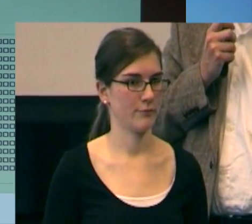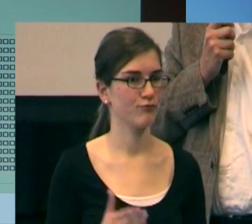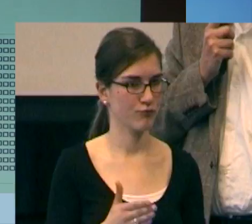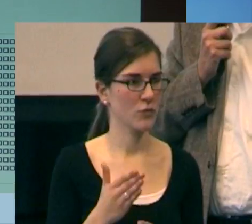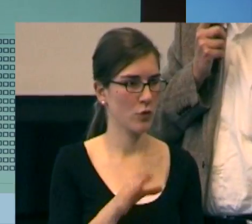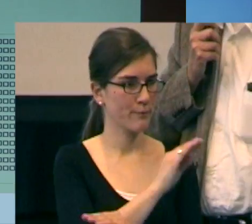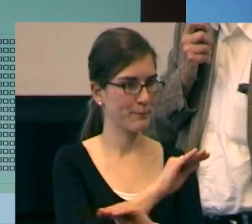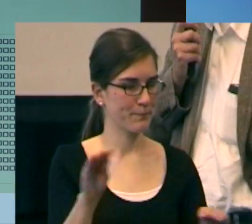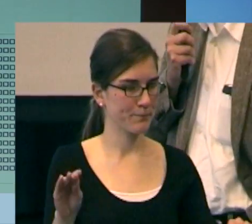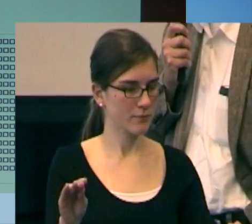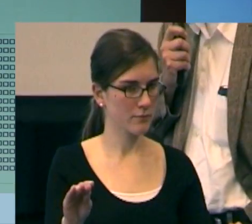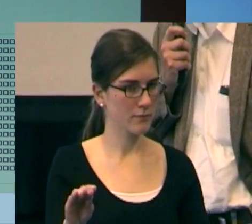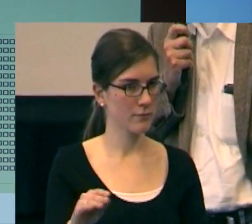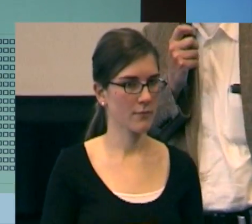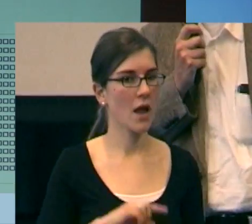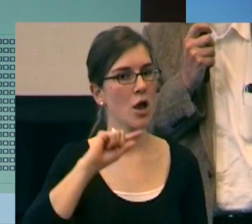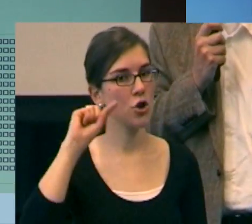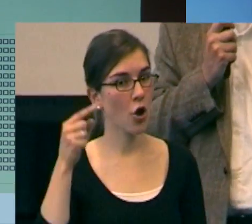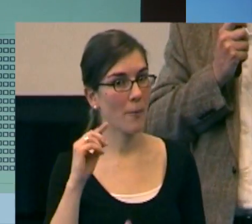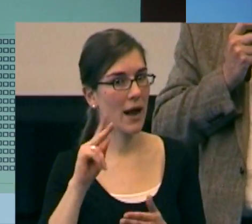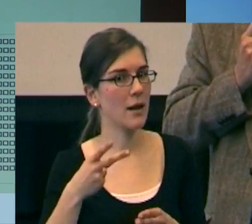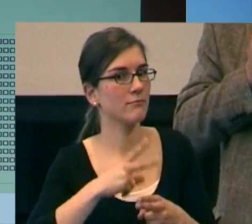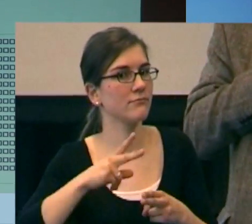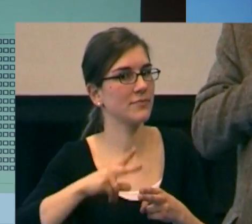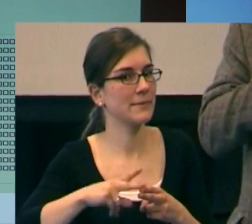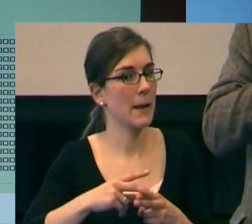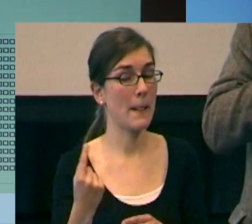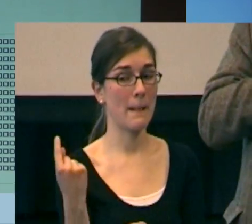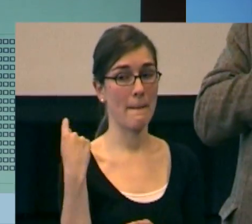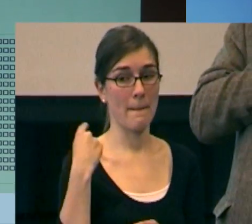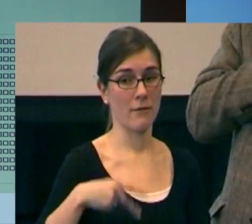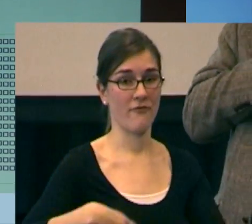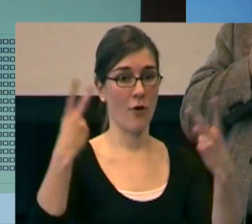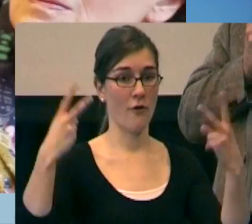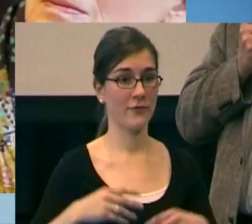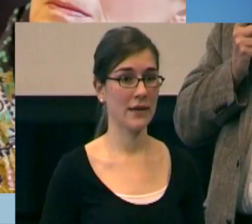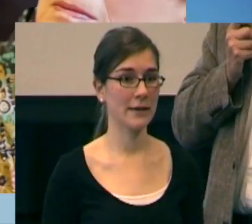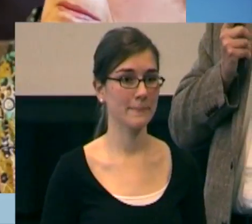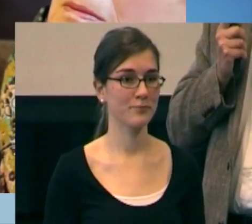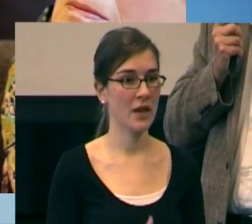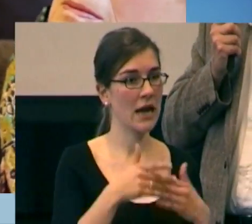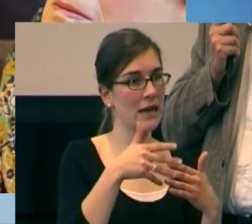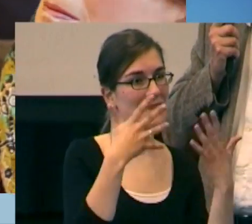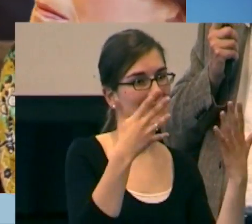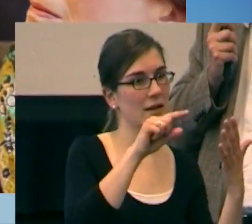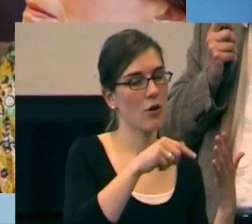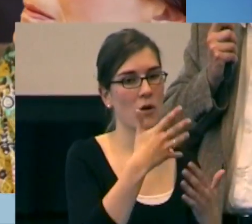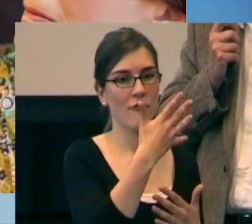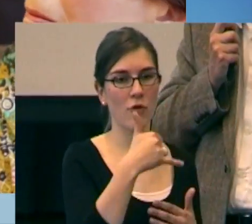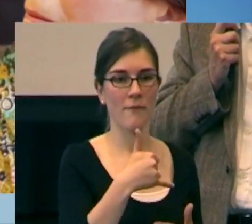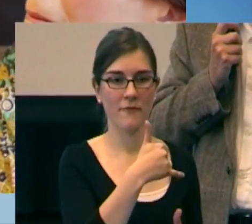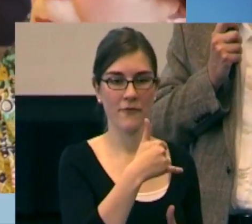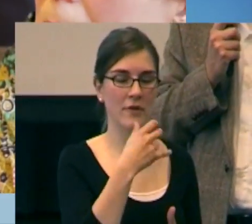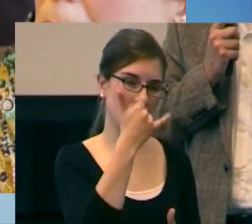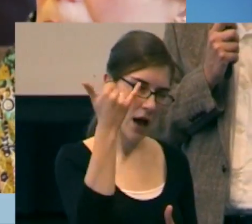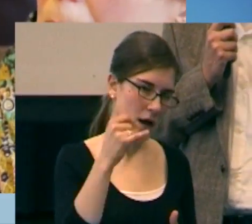ist nochmal nachrevidiert worden, die ist jetzt gerade erst veröffentlicht worden, dort hat man nach 10,5 Jahren im Durchschnitt